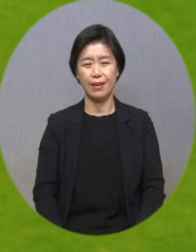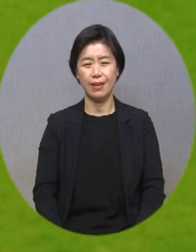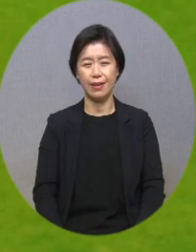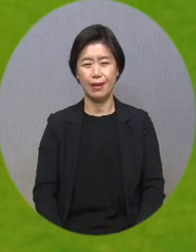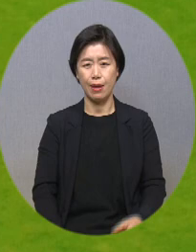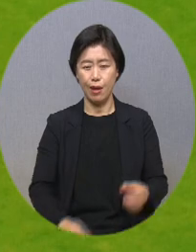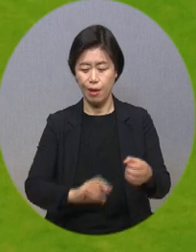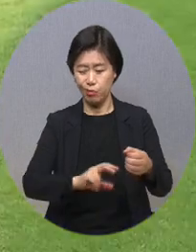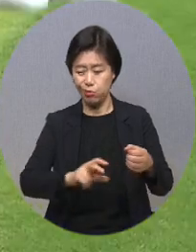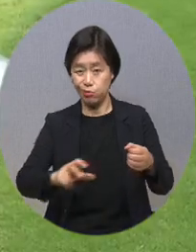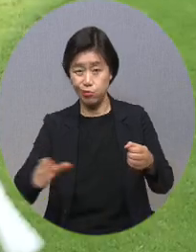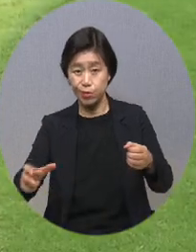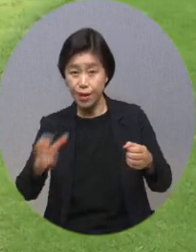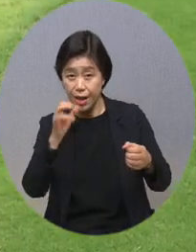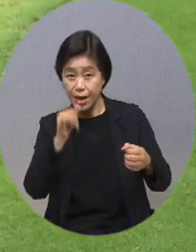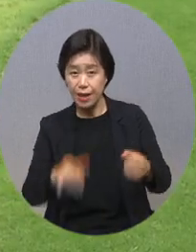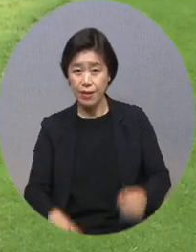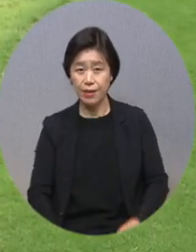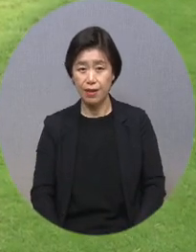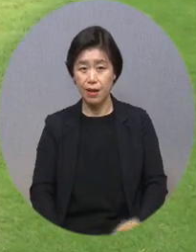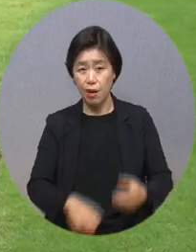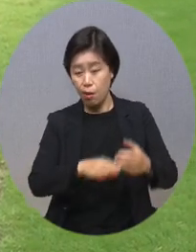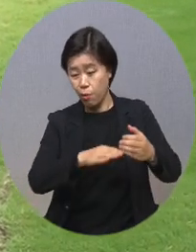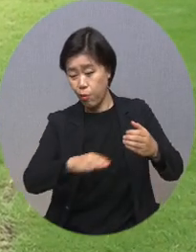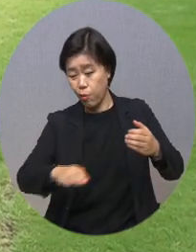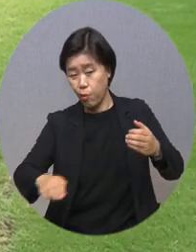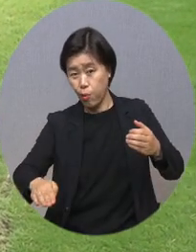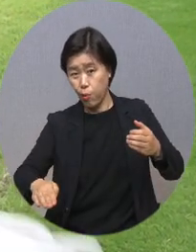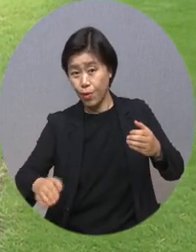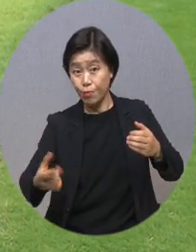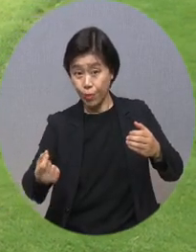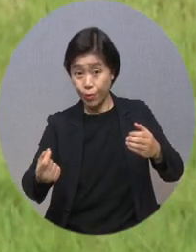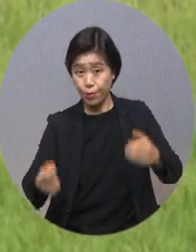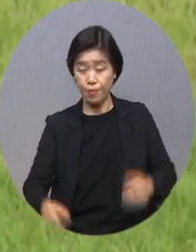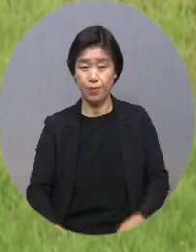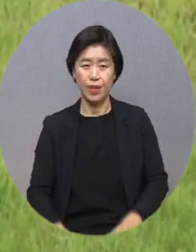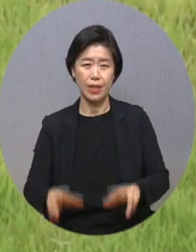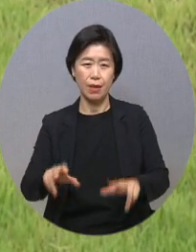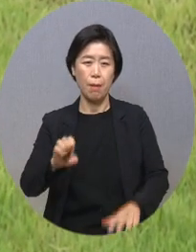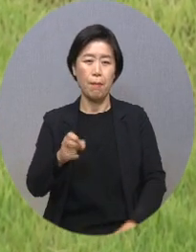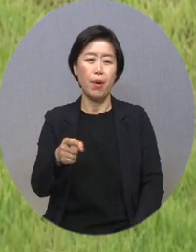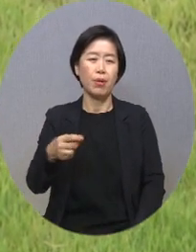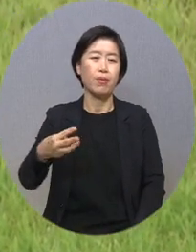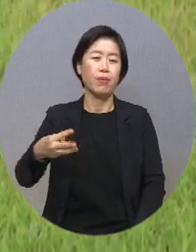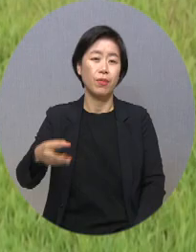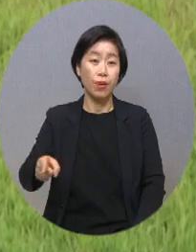맞아. 가속 여기가 여기 여기가 너무 어려워. 똑같아. 지금 그냥 포토 싸움이야.